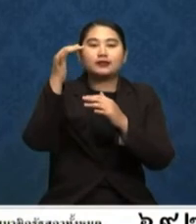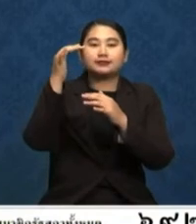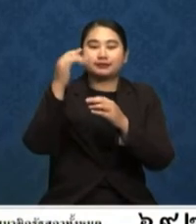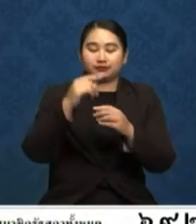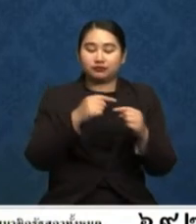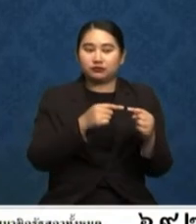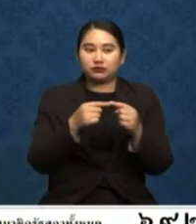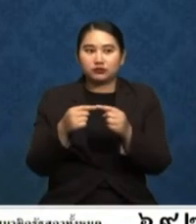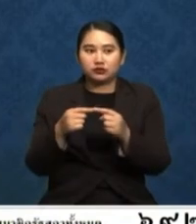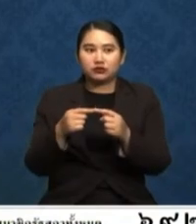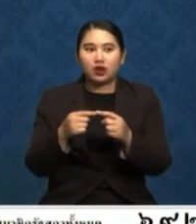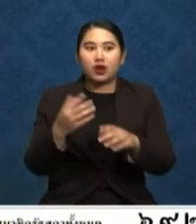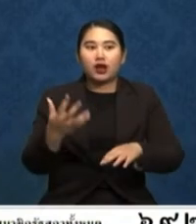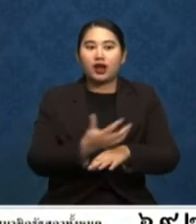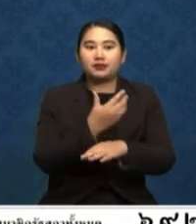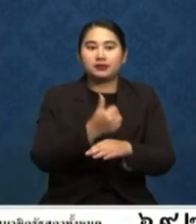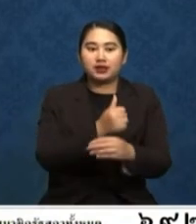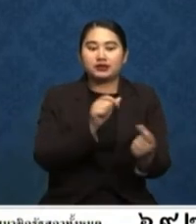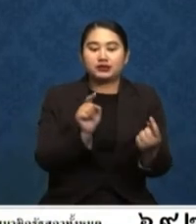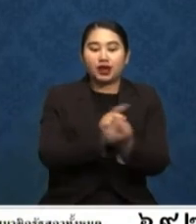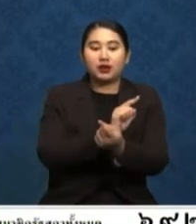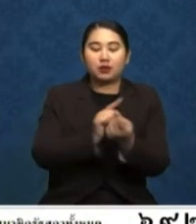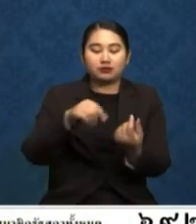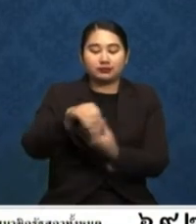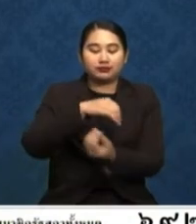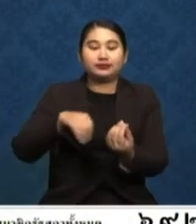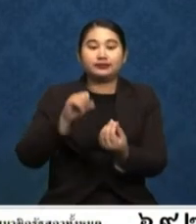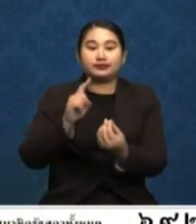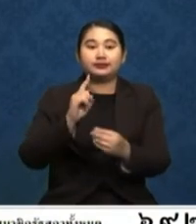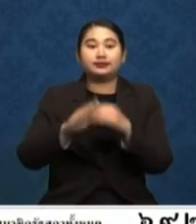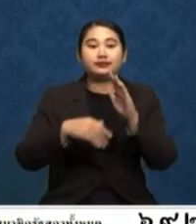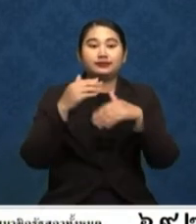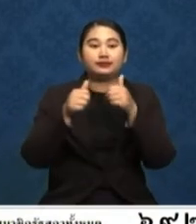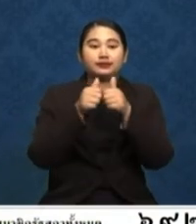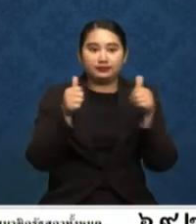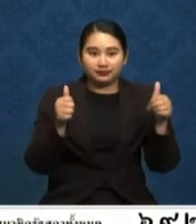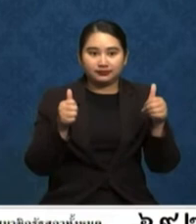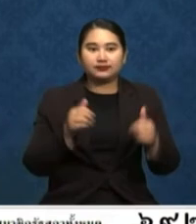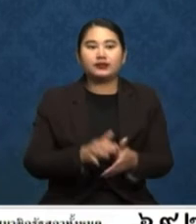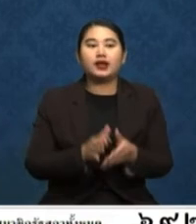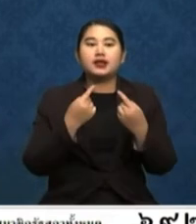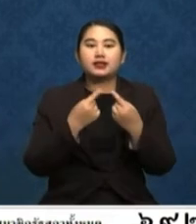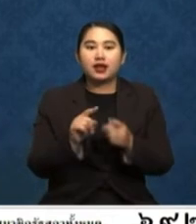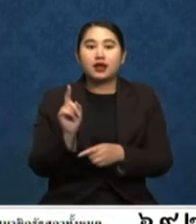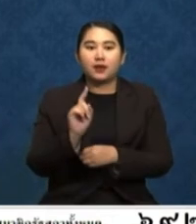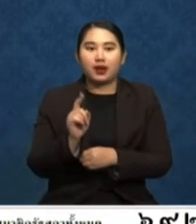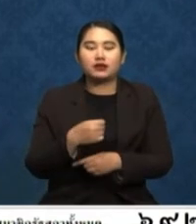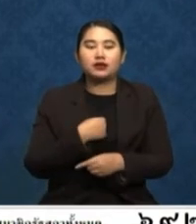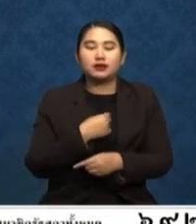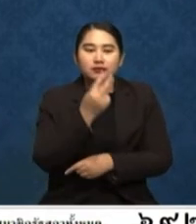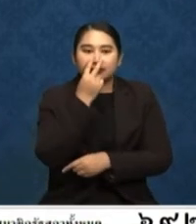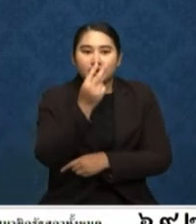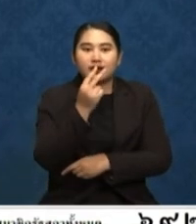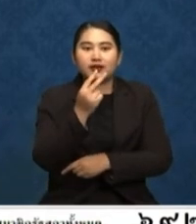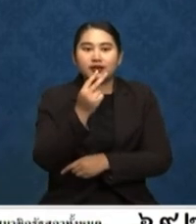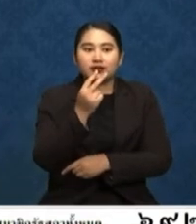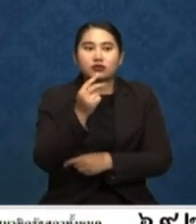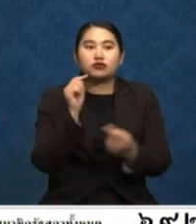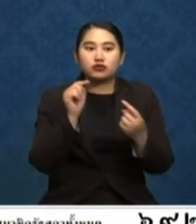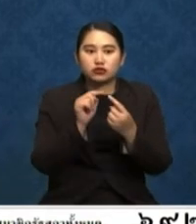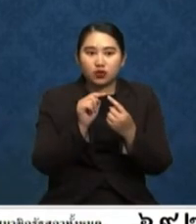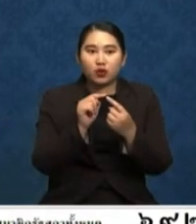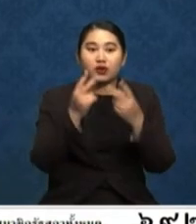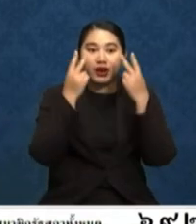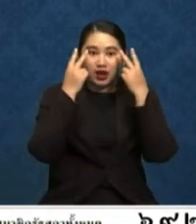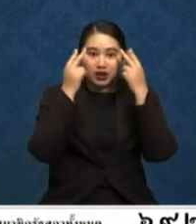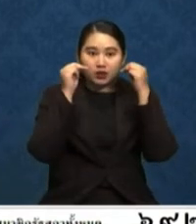อนาคตของการเมืองสังคมและเศรษฐกิจที่ดีขึ้นแต่จากการฟังคำแถลงนโยบายของ